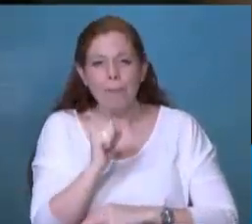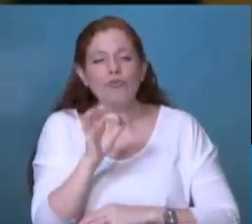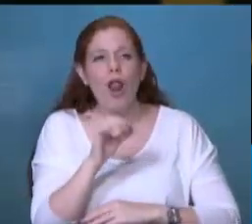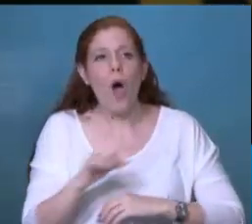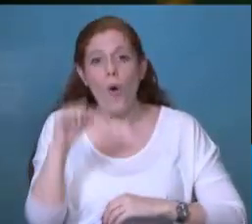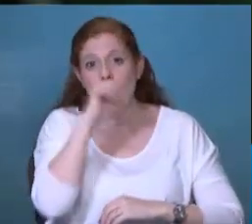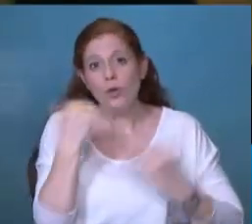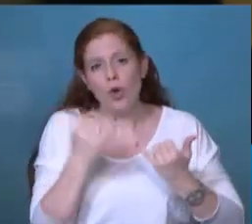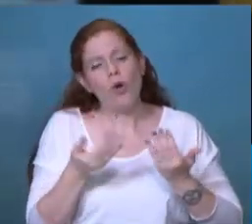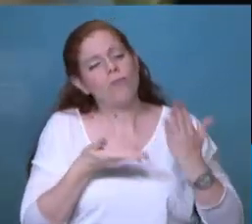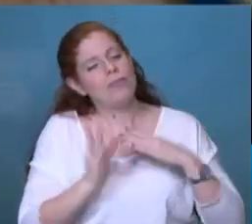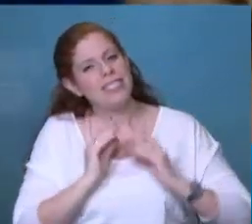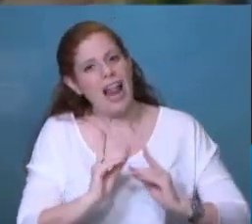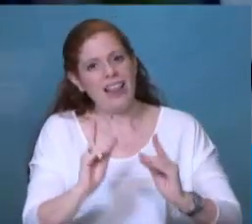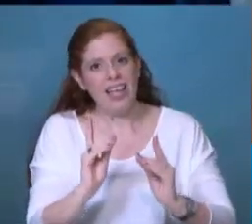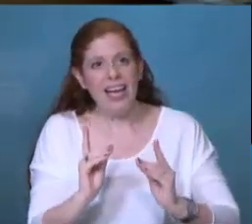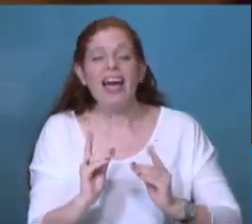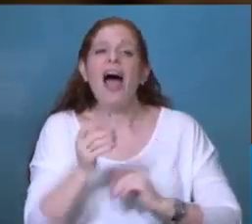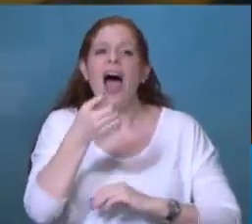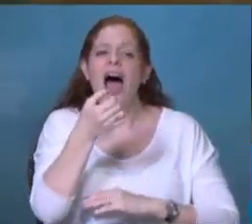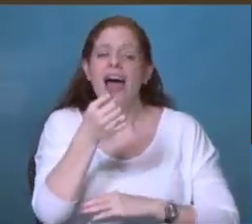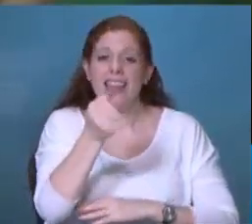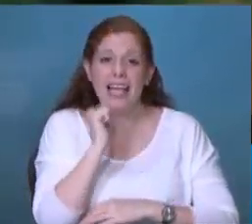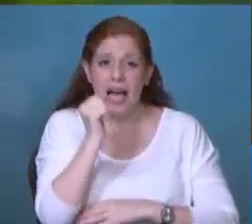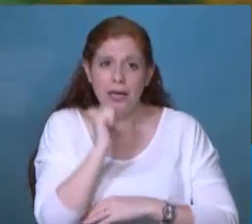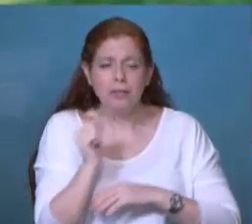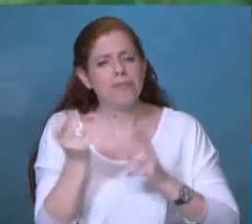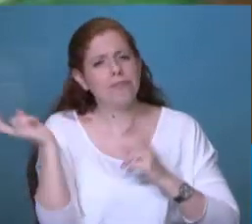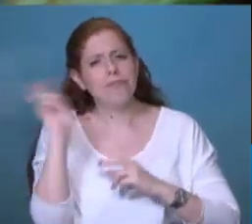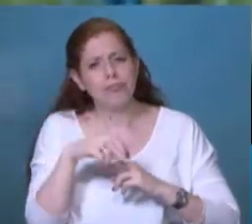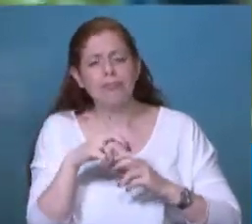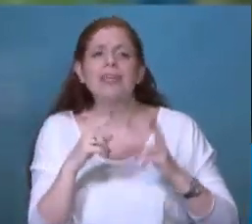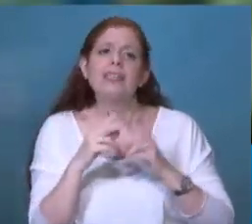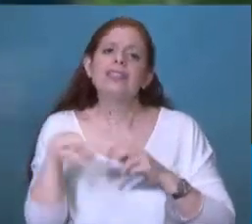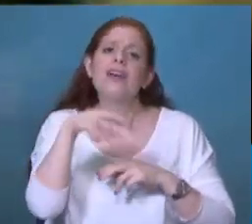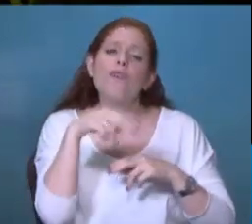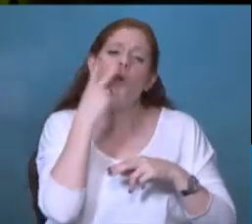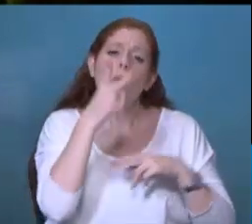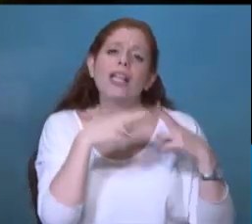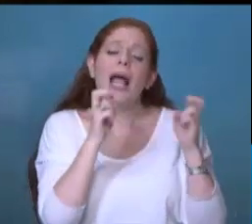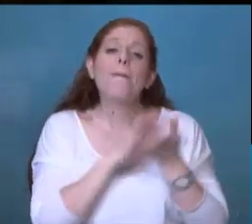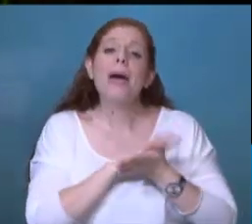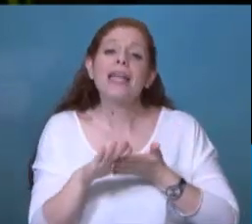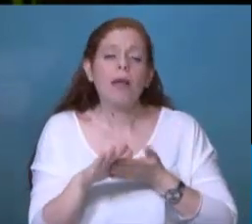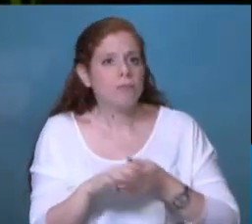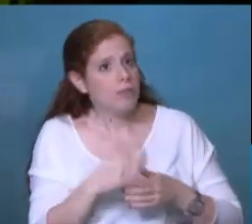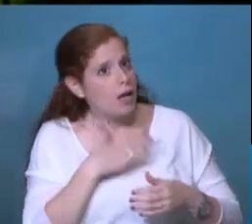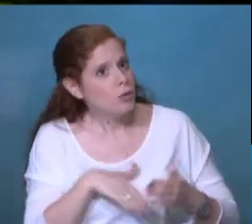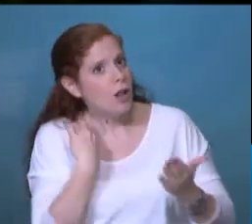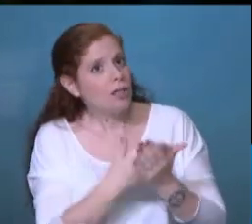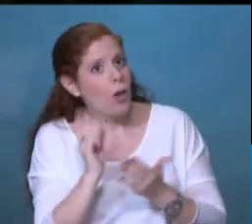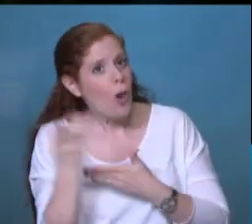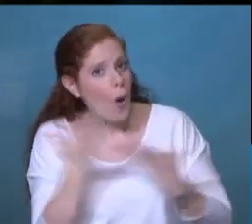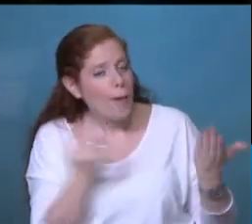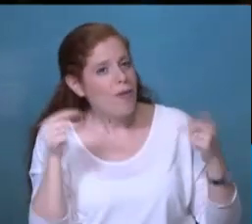לדרך? התיירים צפויים לחרוש בו את העיר, תאמינו או לא, בחינם. רצינו להציע לכל האורחים שיש לבוא ולחגוג איתנו